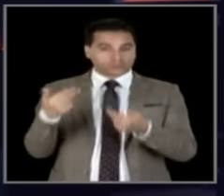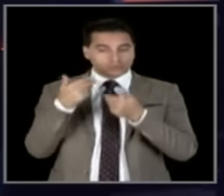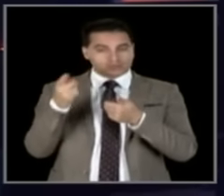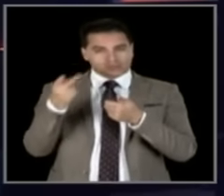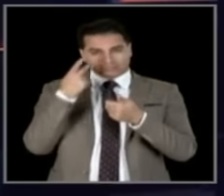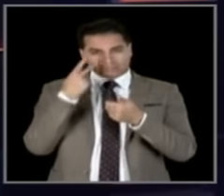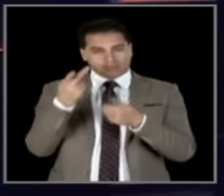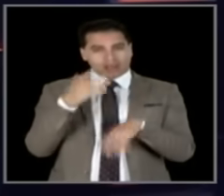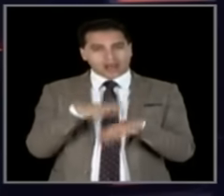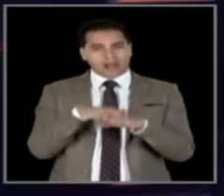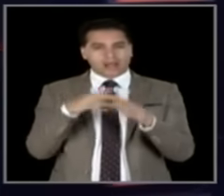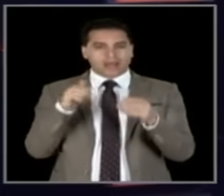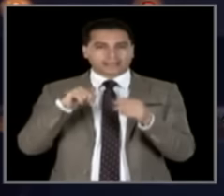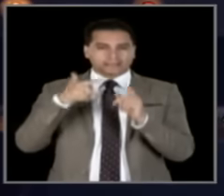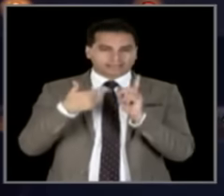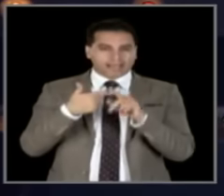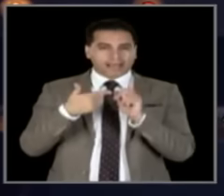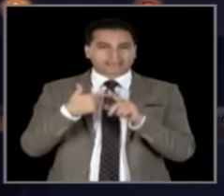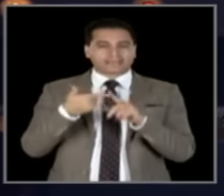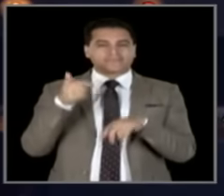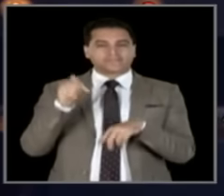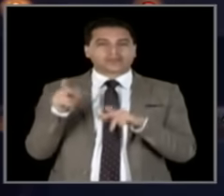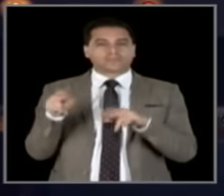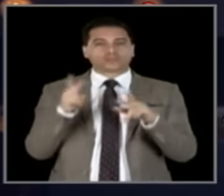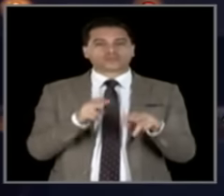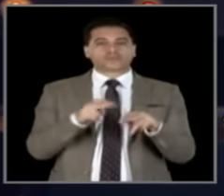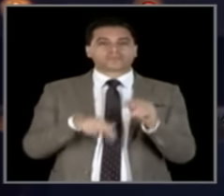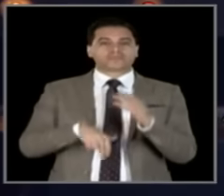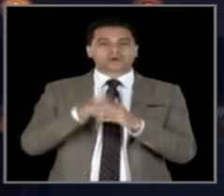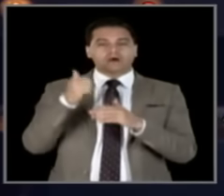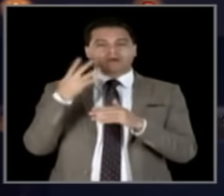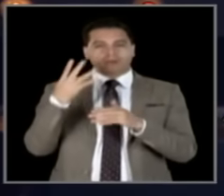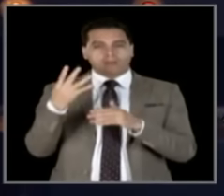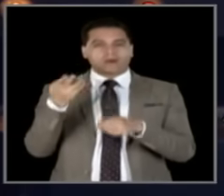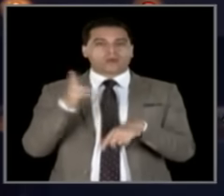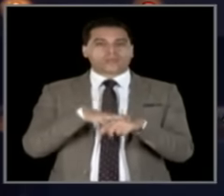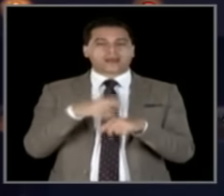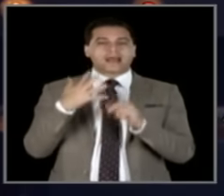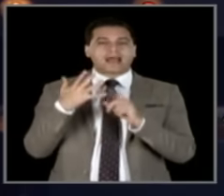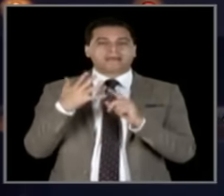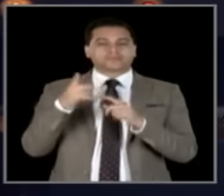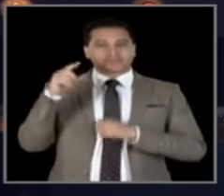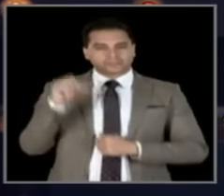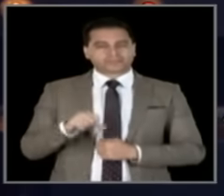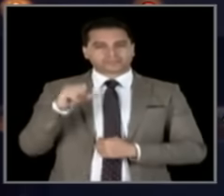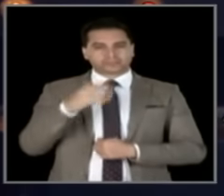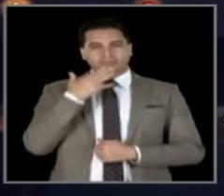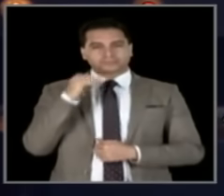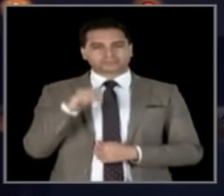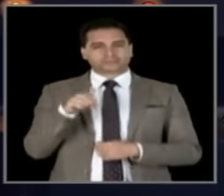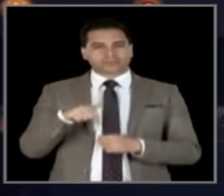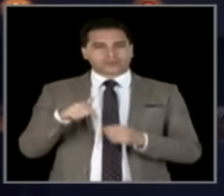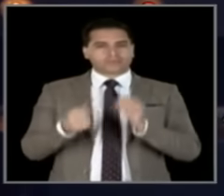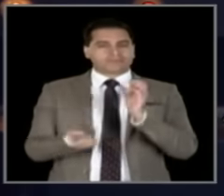وصيف الموسم الرابع والخامس، اتهزموا في أول مباراة في مفاجأة من العيار التقيل.